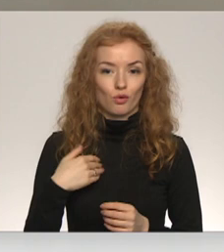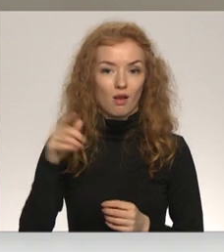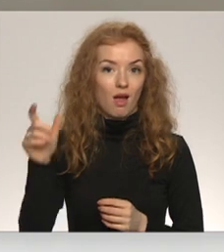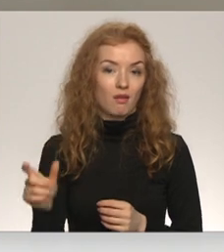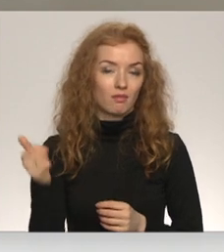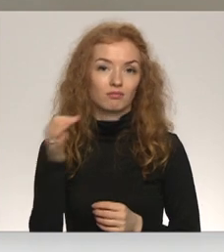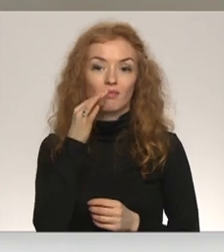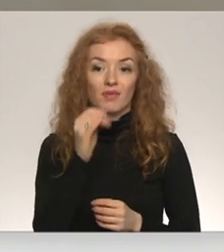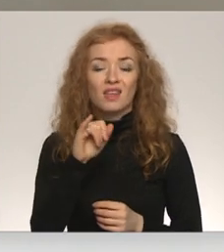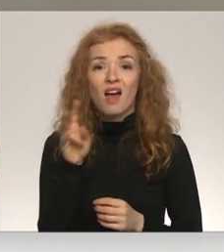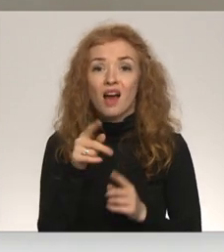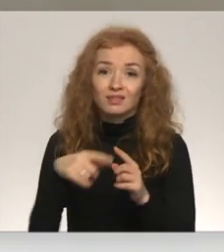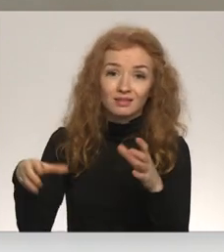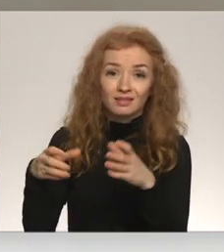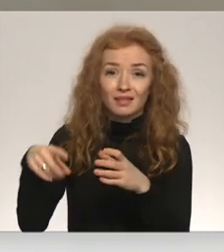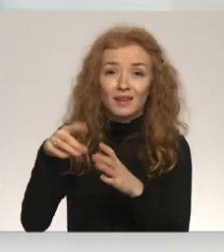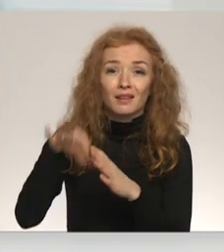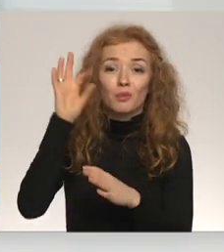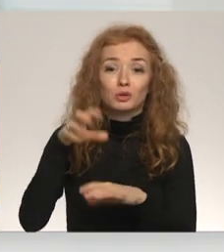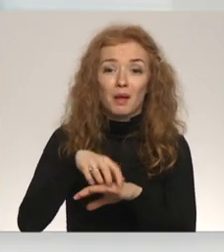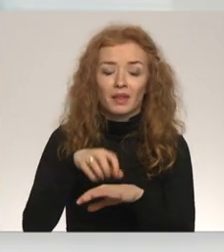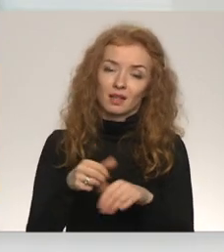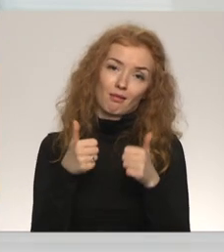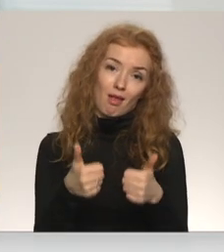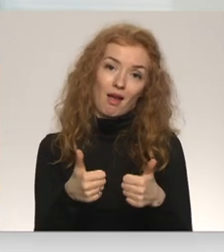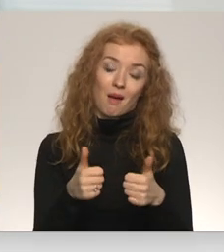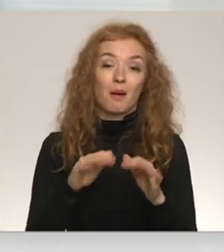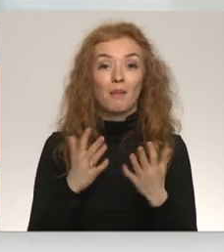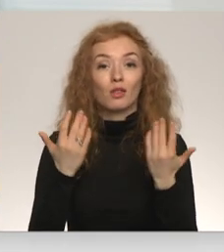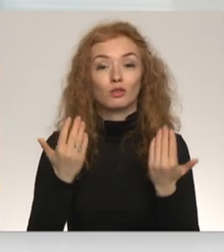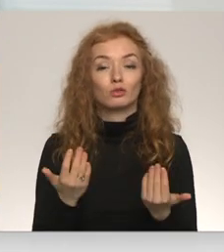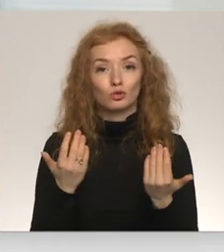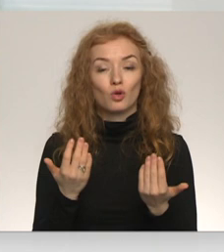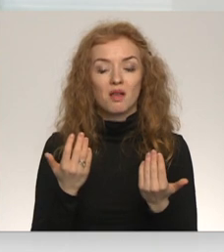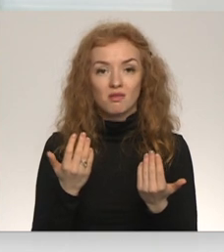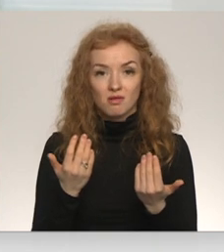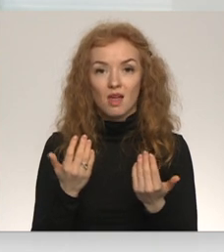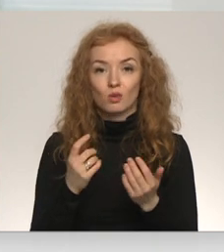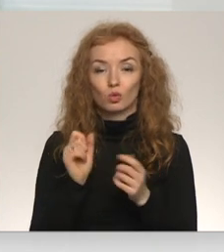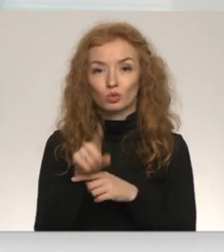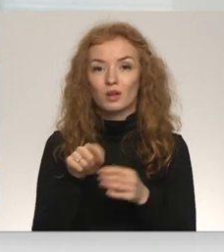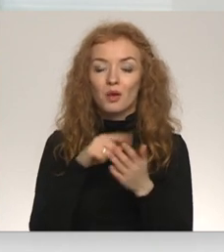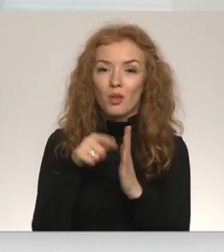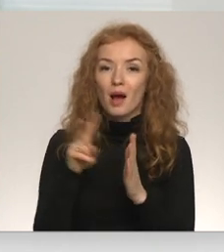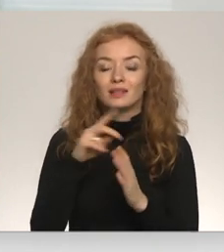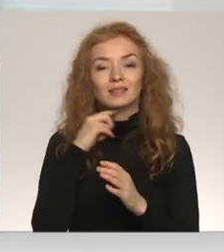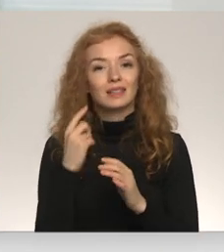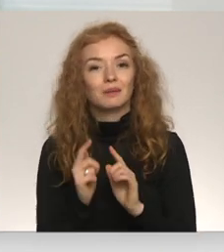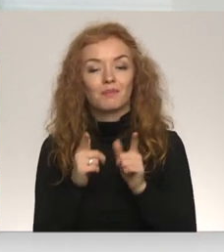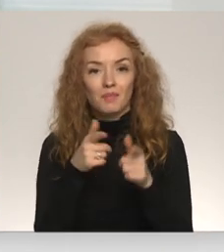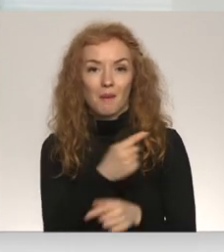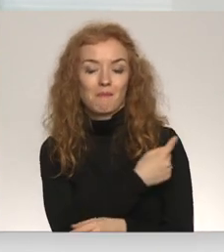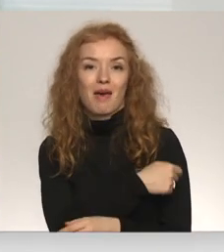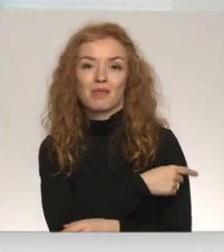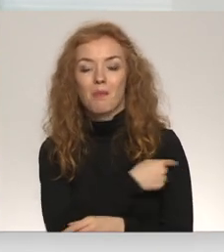kaut viens no viņiem būs mediķis, tas arī būs labi. Vienīgi, kā pēc šodienas jautājums priežot, kad kas grib kļūt par